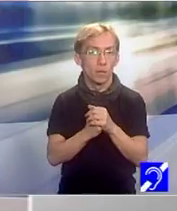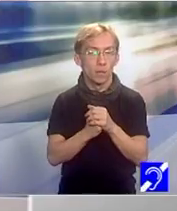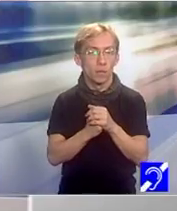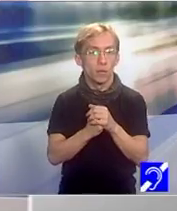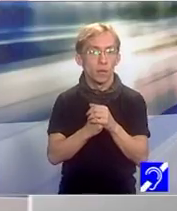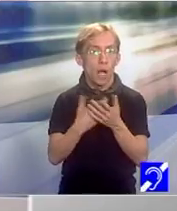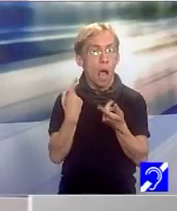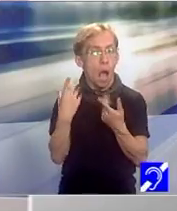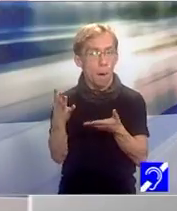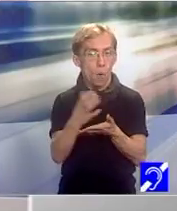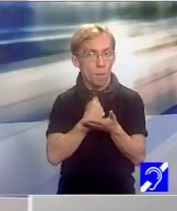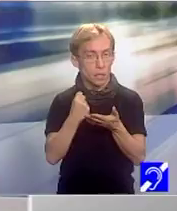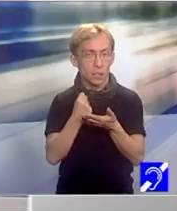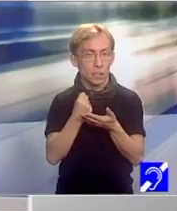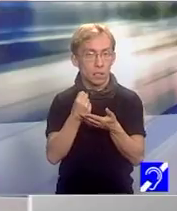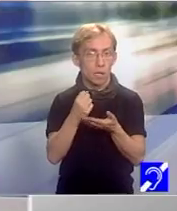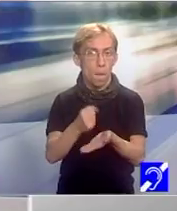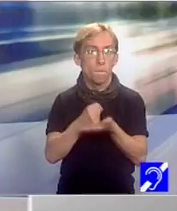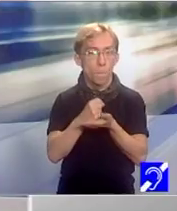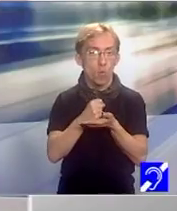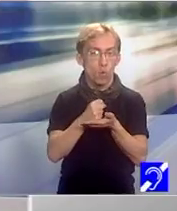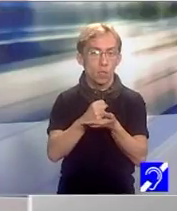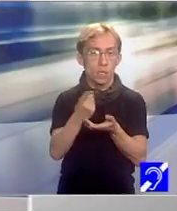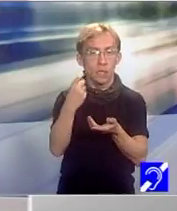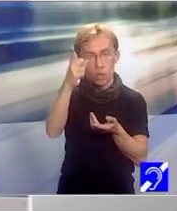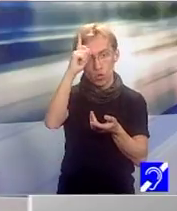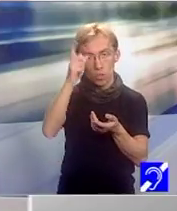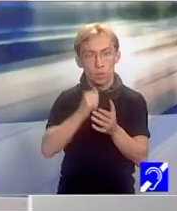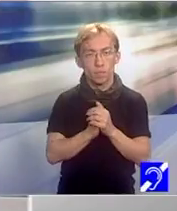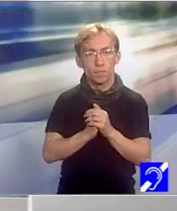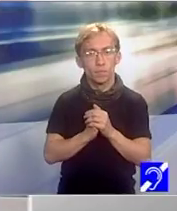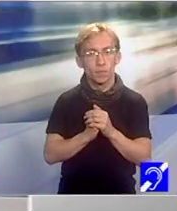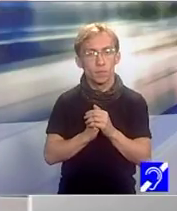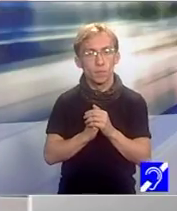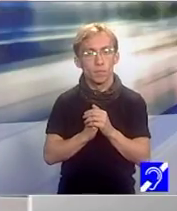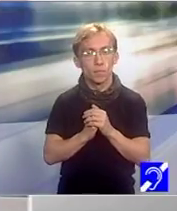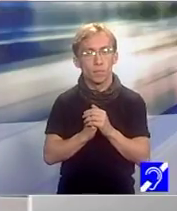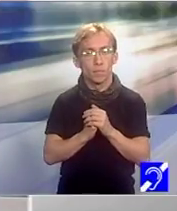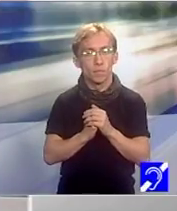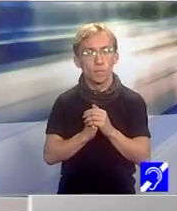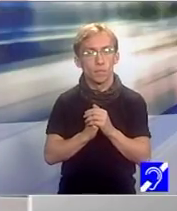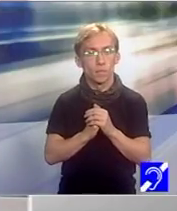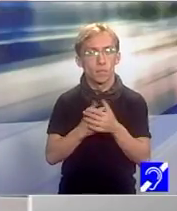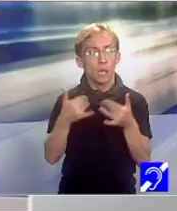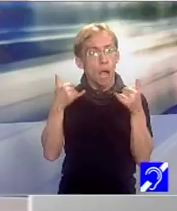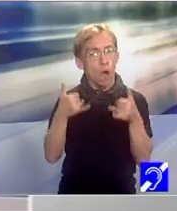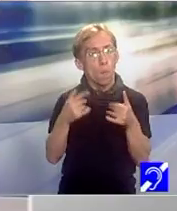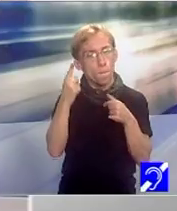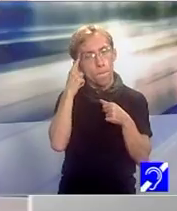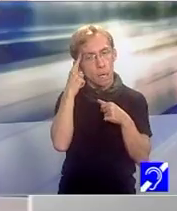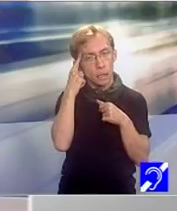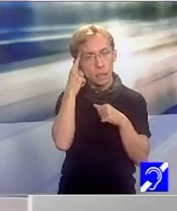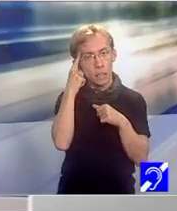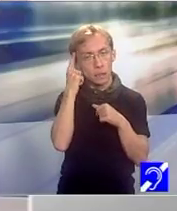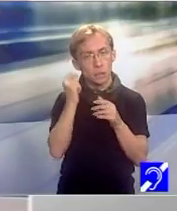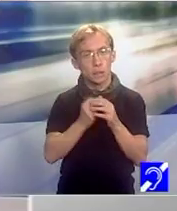Am mai obținut între timp o bursă a Ministerului de Externe german. Adică, și să știi că acum